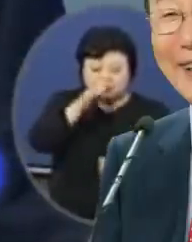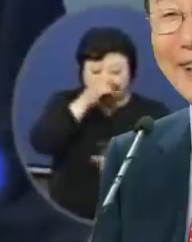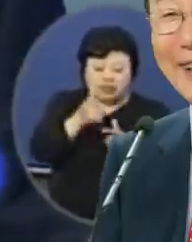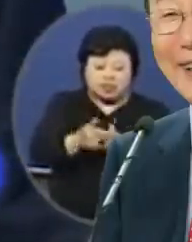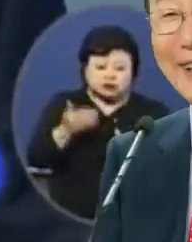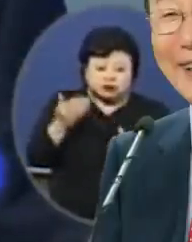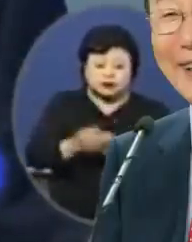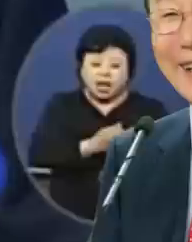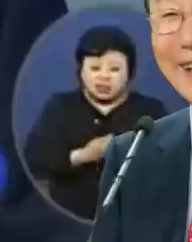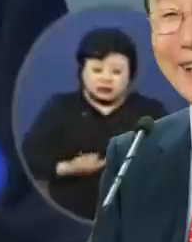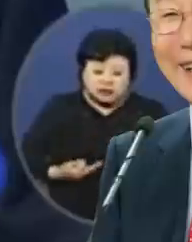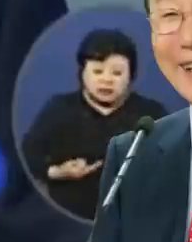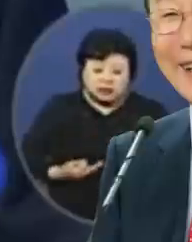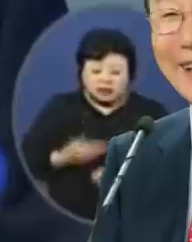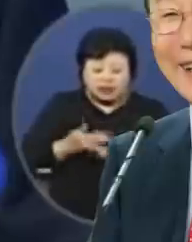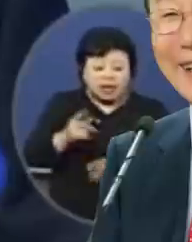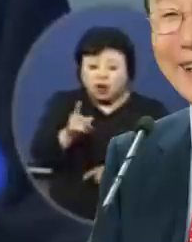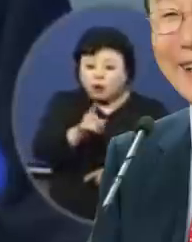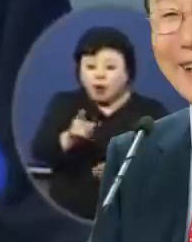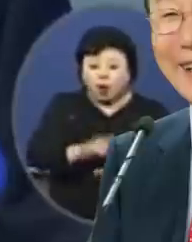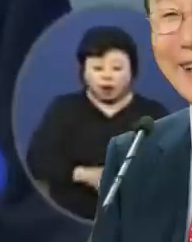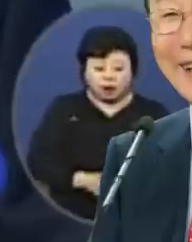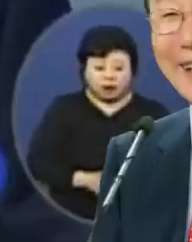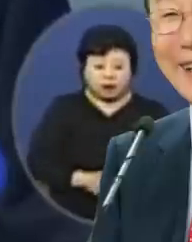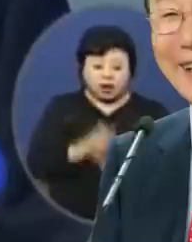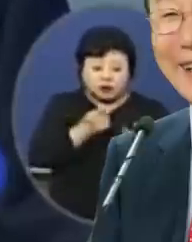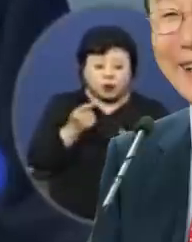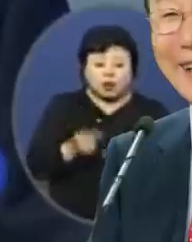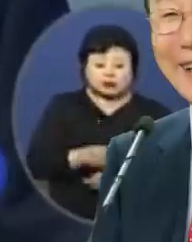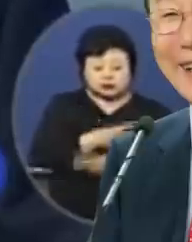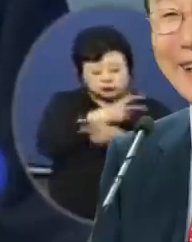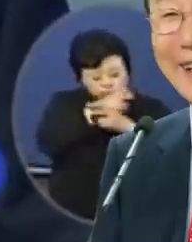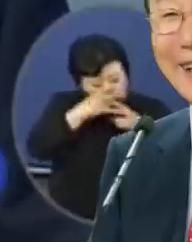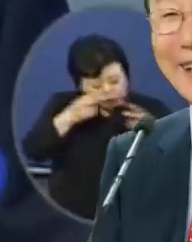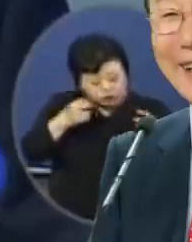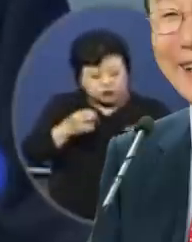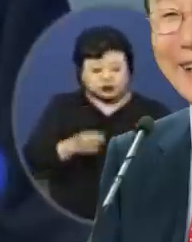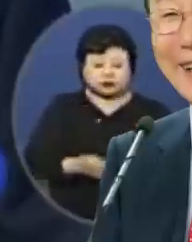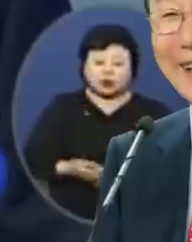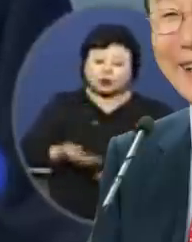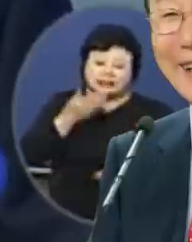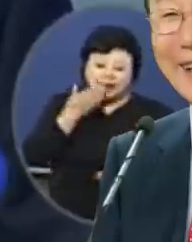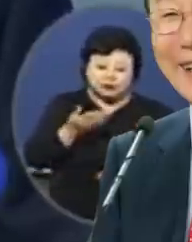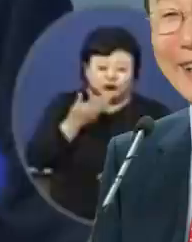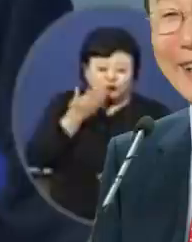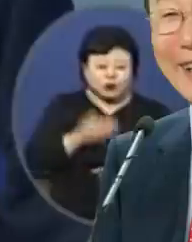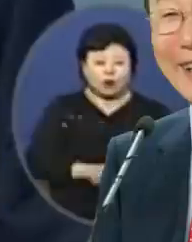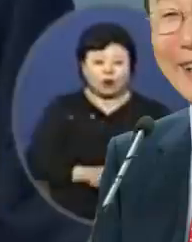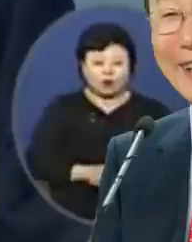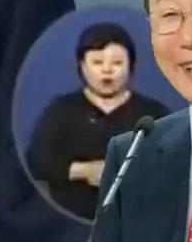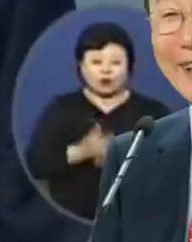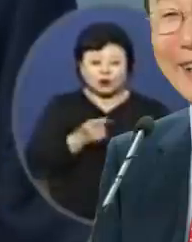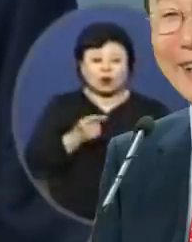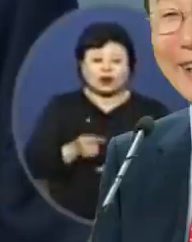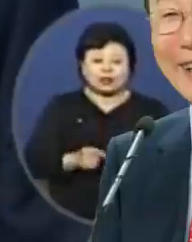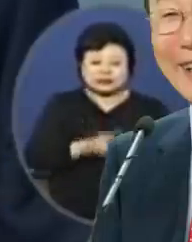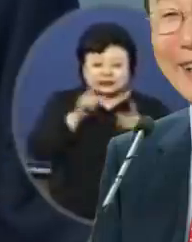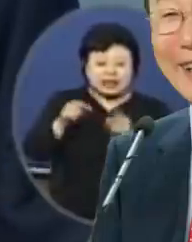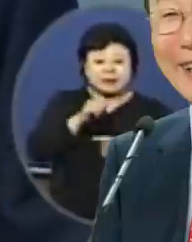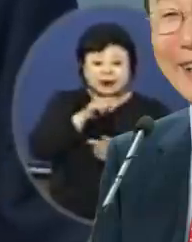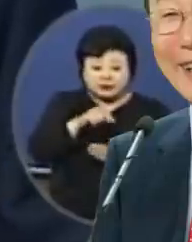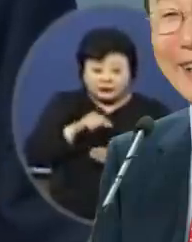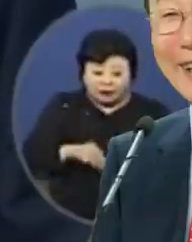예수님과 제자들이 무엇이 달랐습니까? 여러분 똑같이 주무시고 똑같이 잡수시고 똑같이